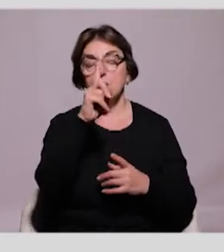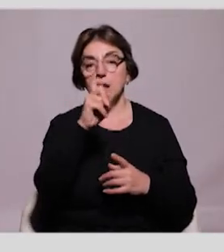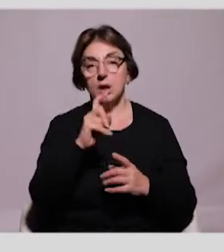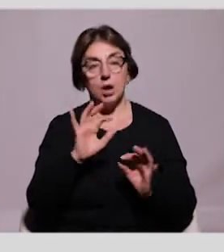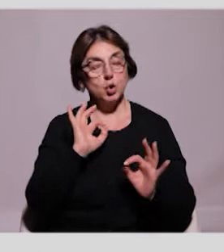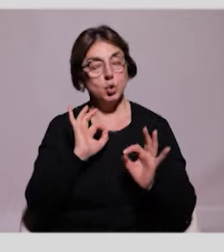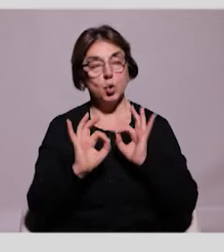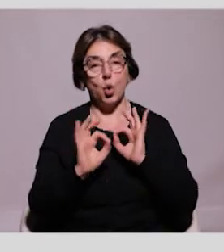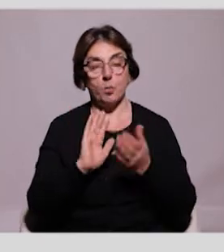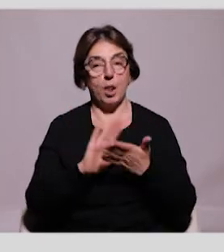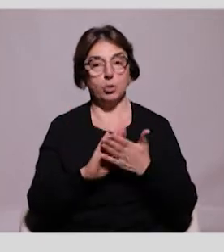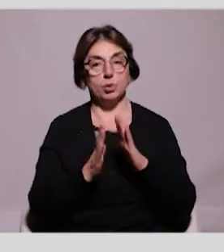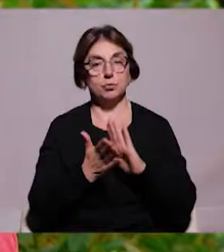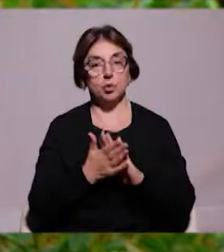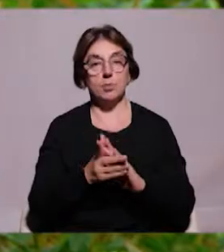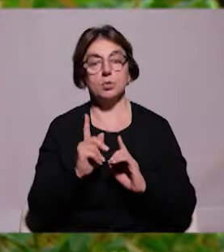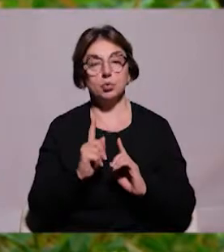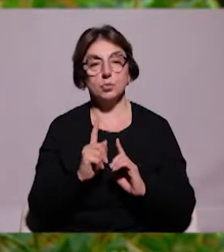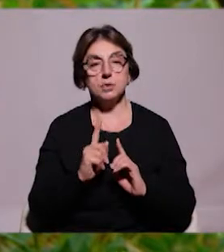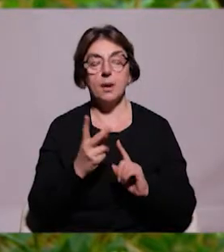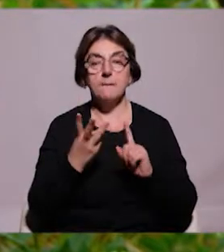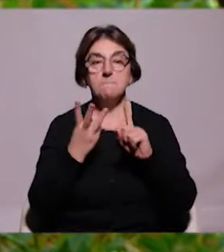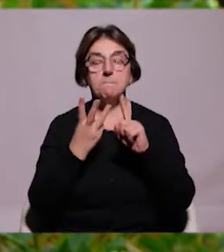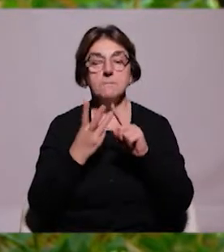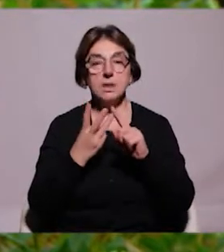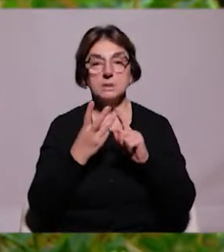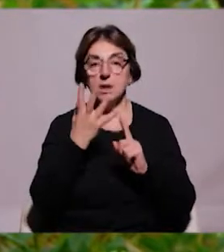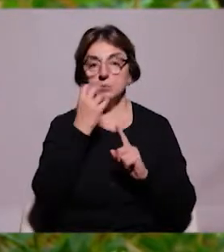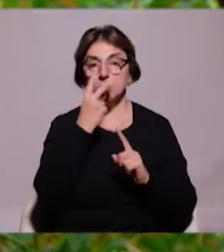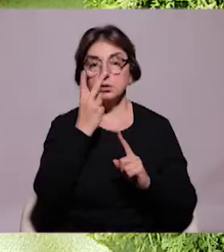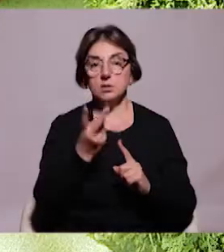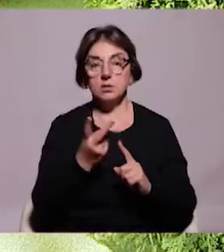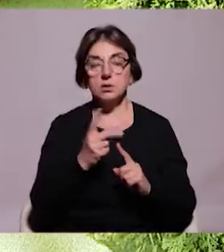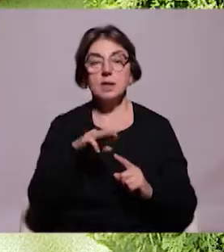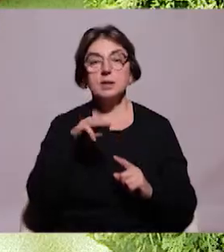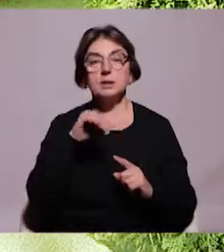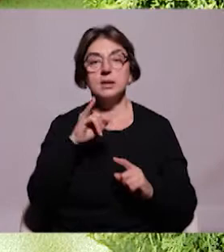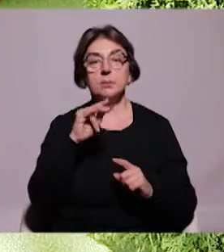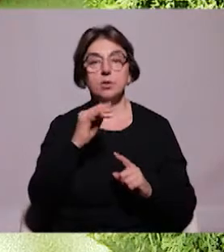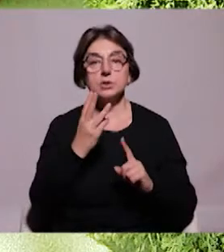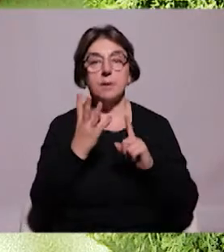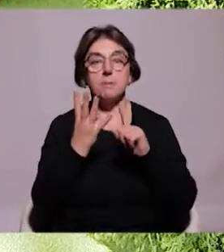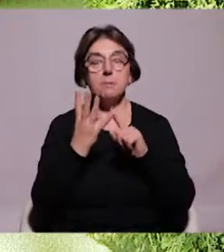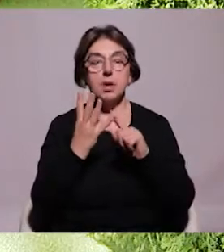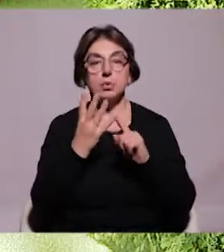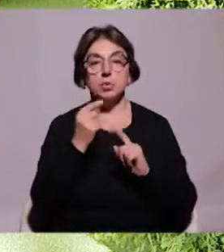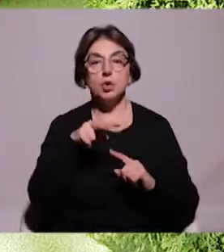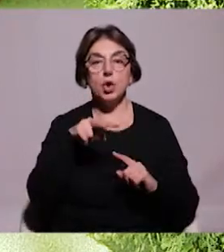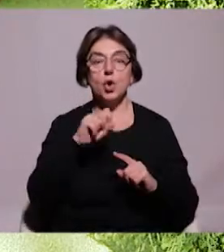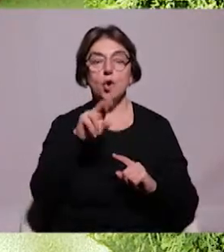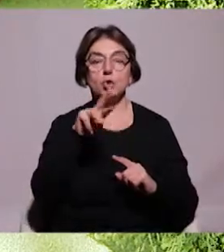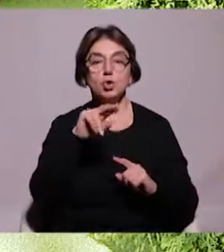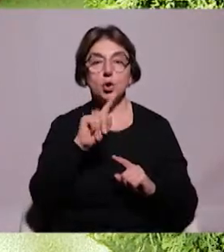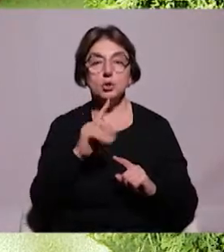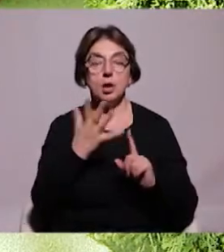ნორმალურ მდგომარეობას, თუმცა მესამე სურათზე თქვენ ხედავთ კიფოს, მეოთხე სურათზე ლორდოს,